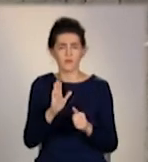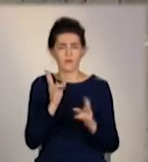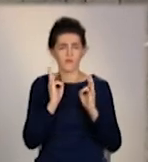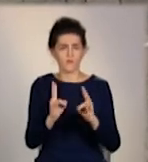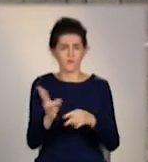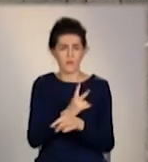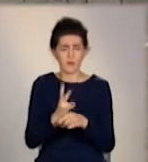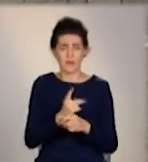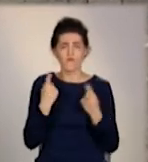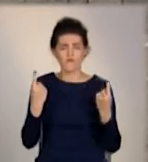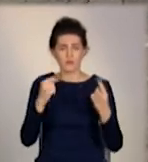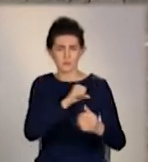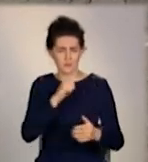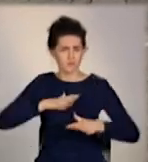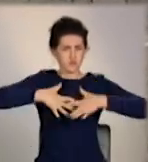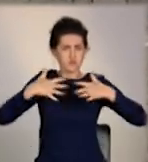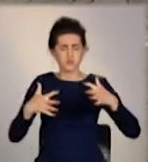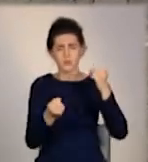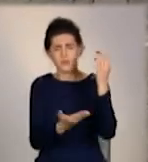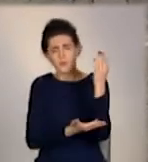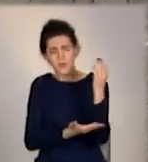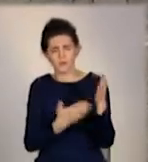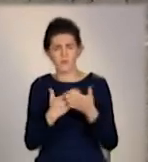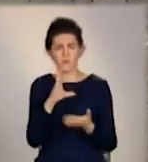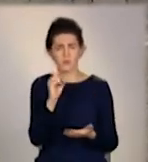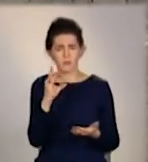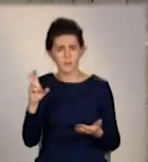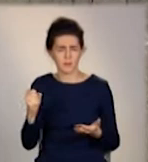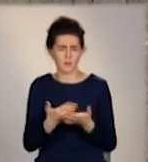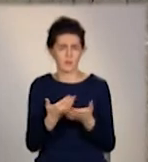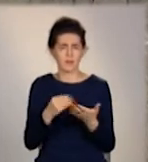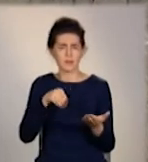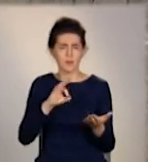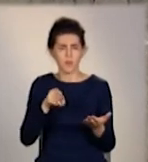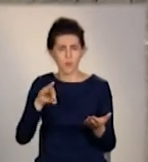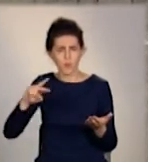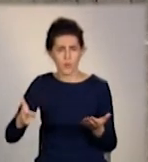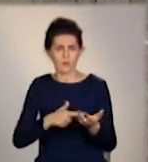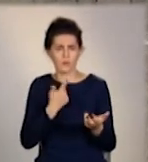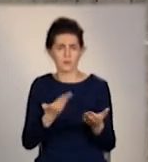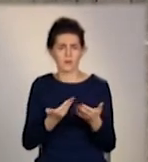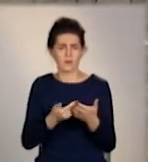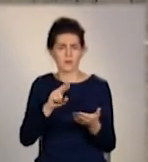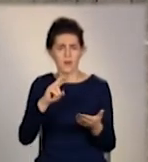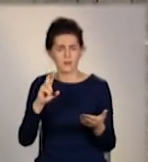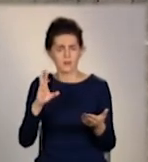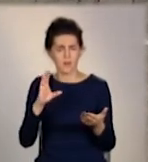пошкоджуються великі дерева. Це верби, тополі, осини.